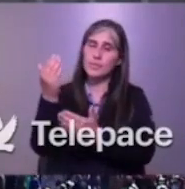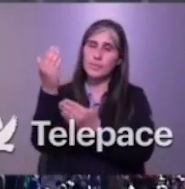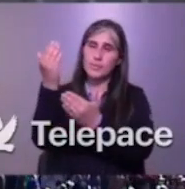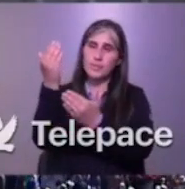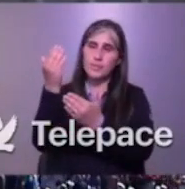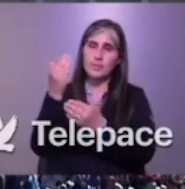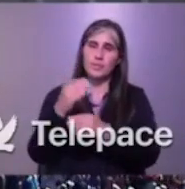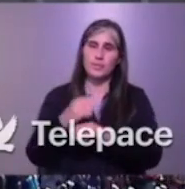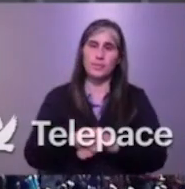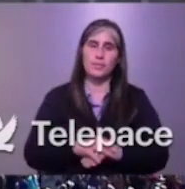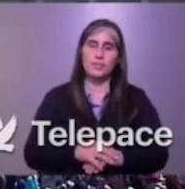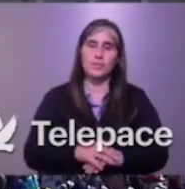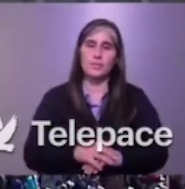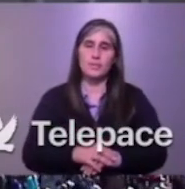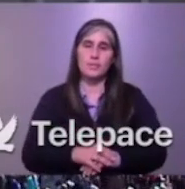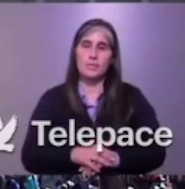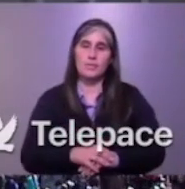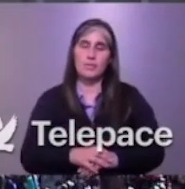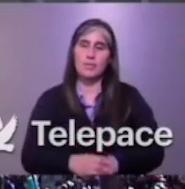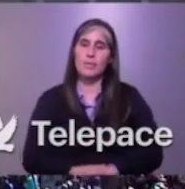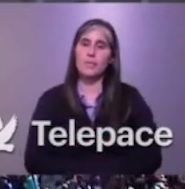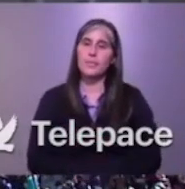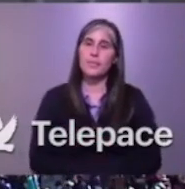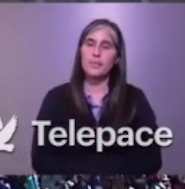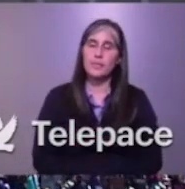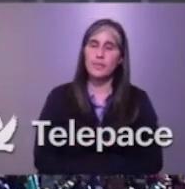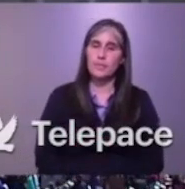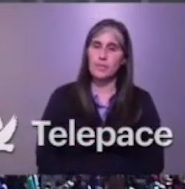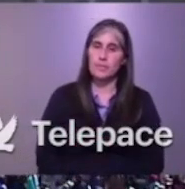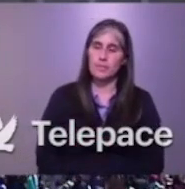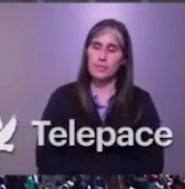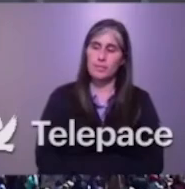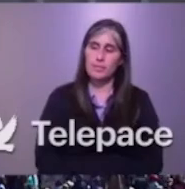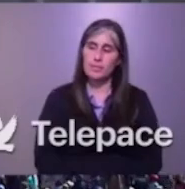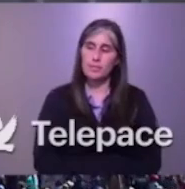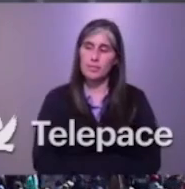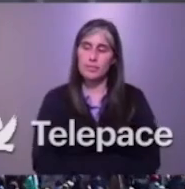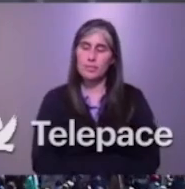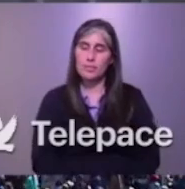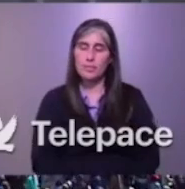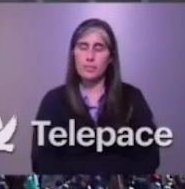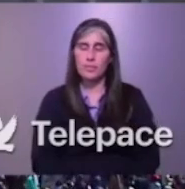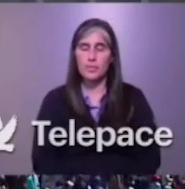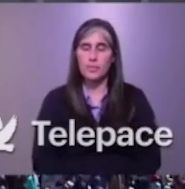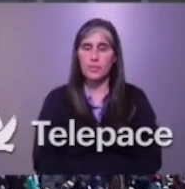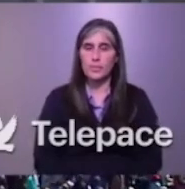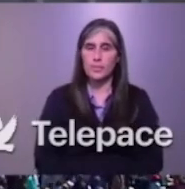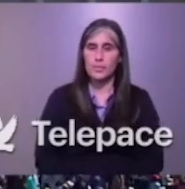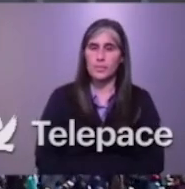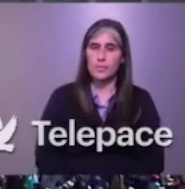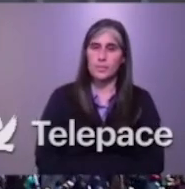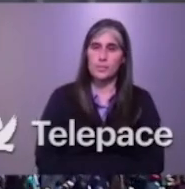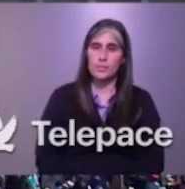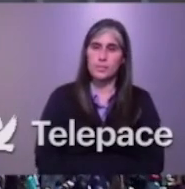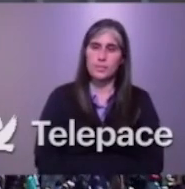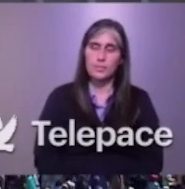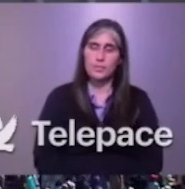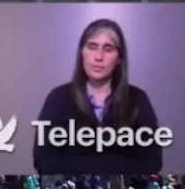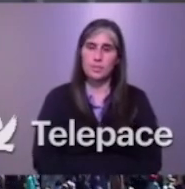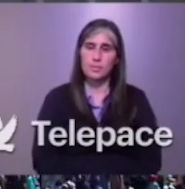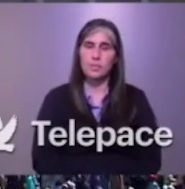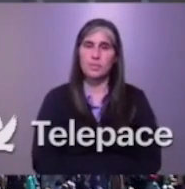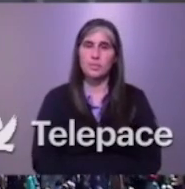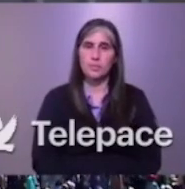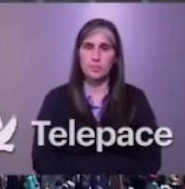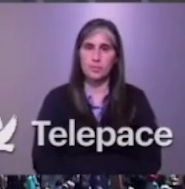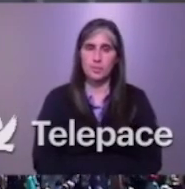coi fedeli che sono presenti a Fatima a questo momento di grazia.